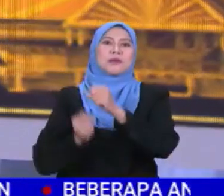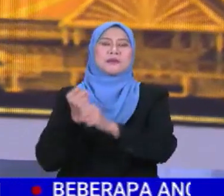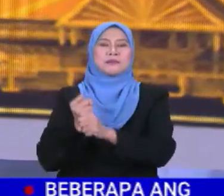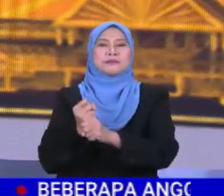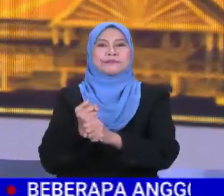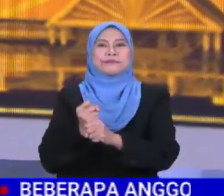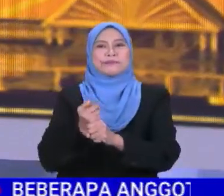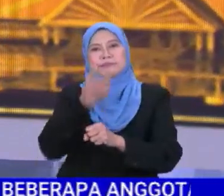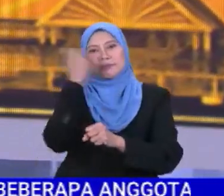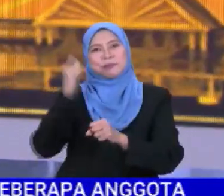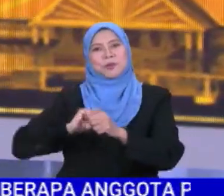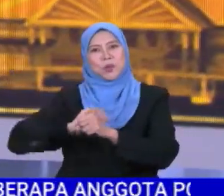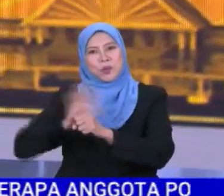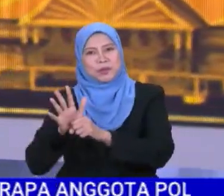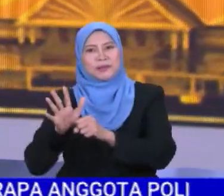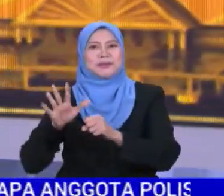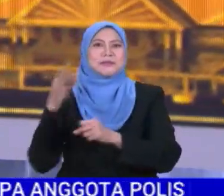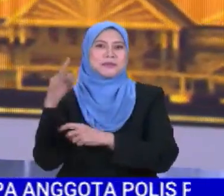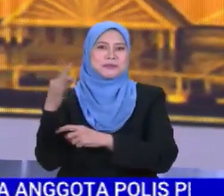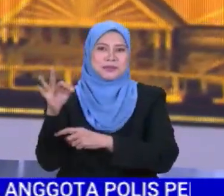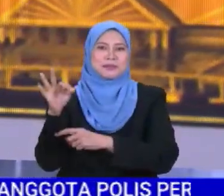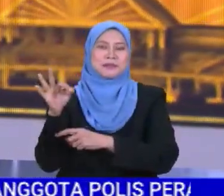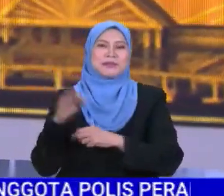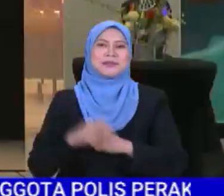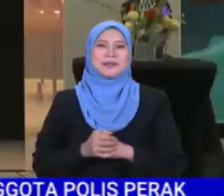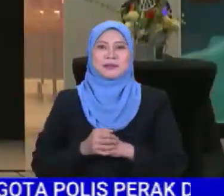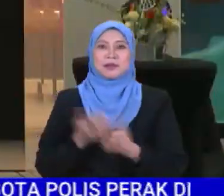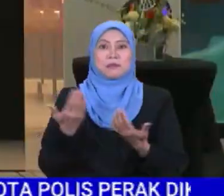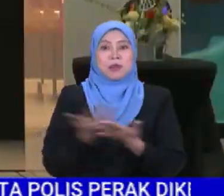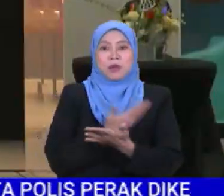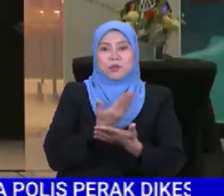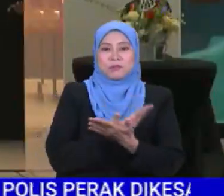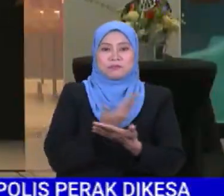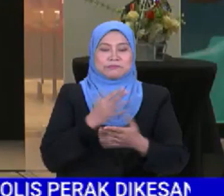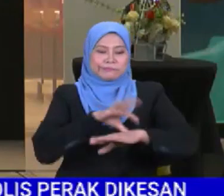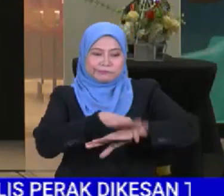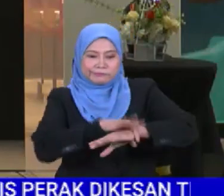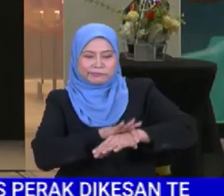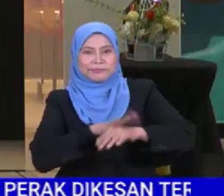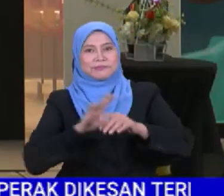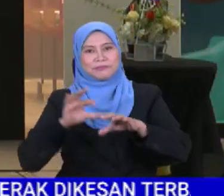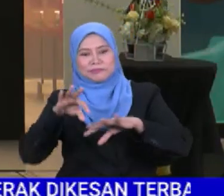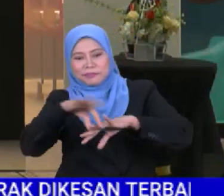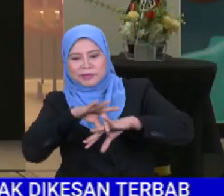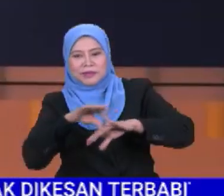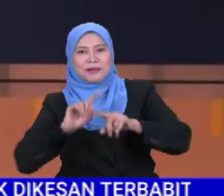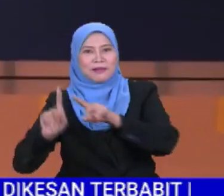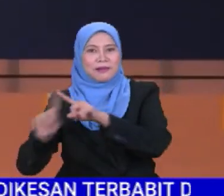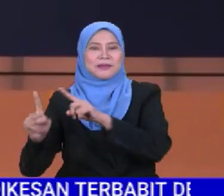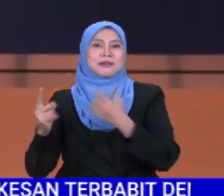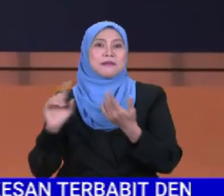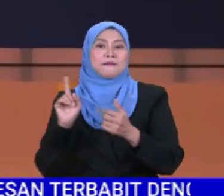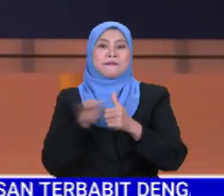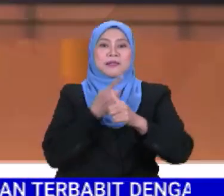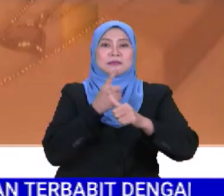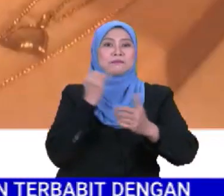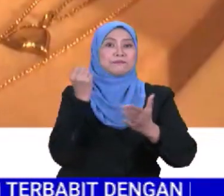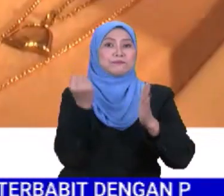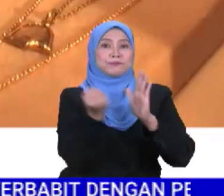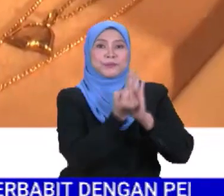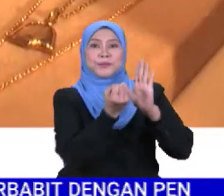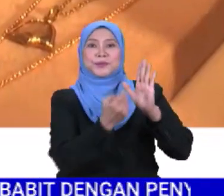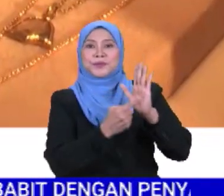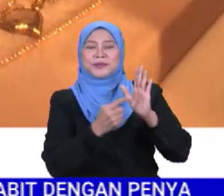susulan penularan COVID-19. Aksesori baru itu dilancar hasil kerjasama dengan jenama pertama dan